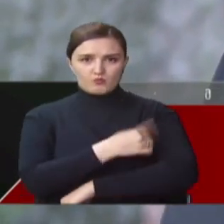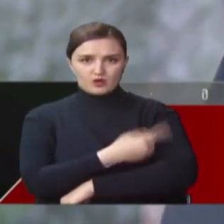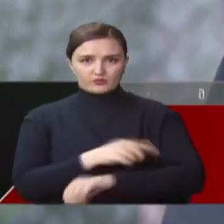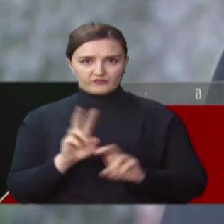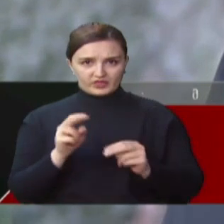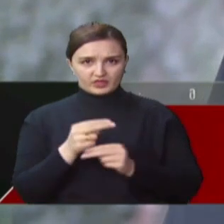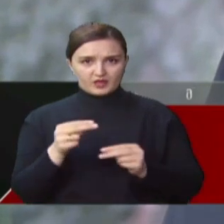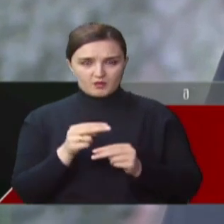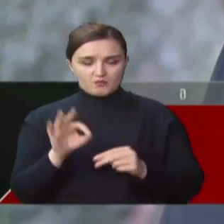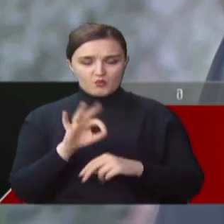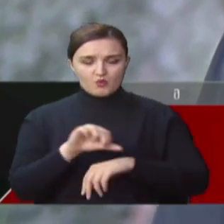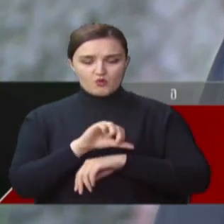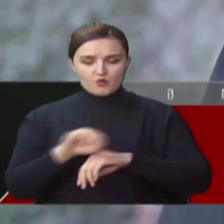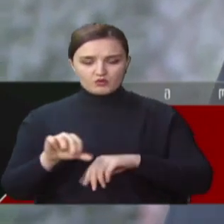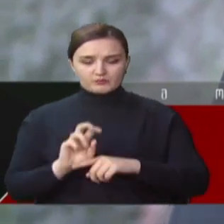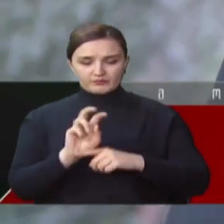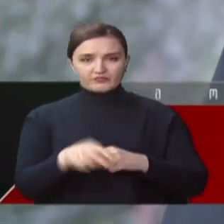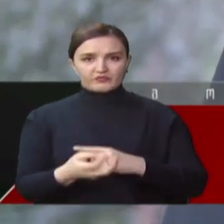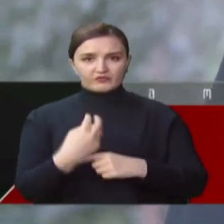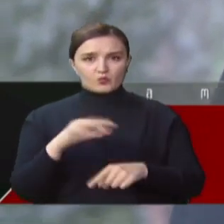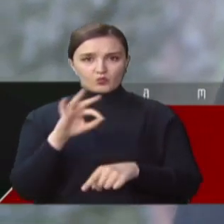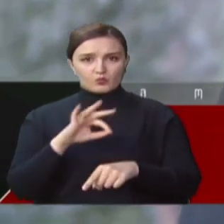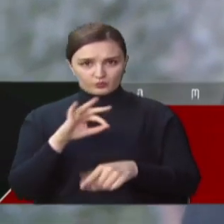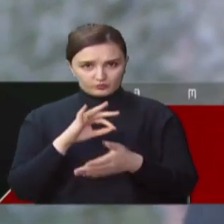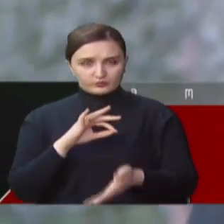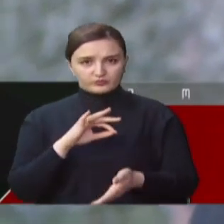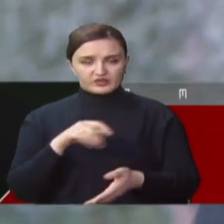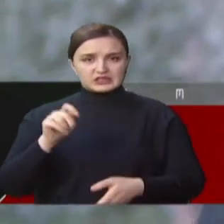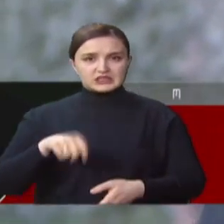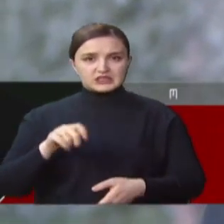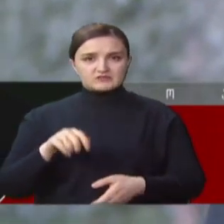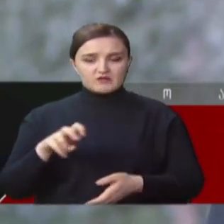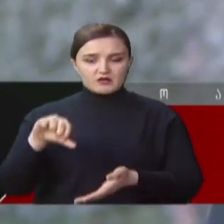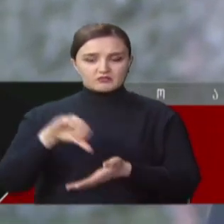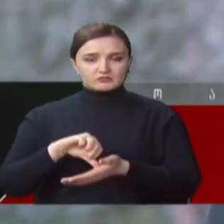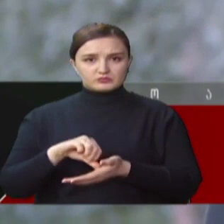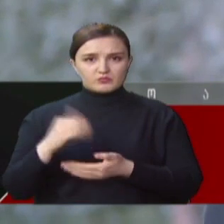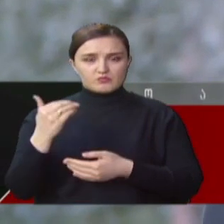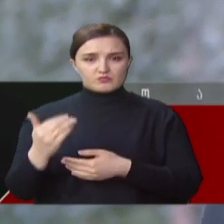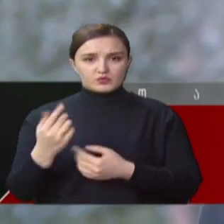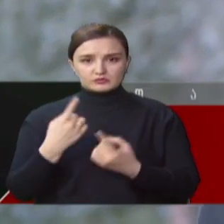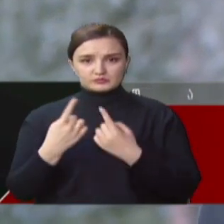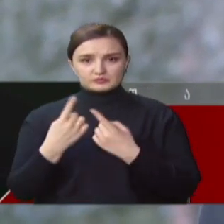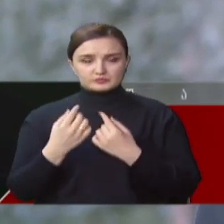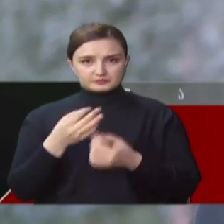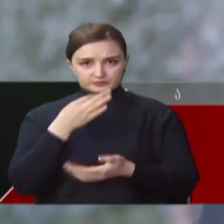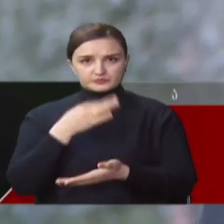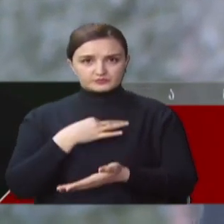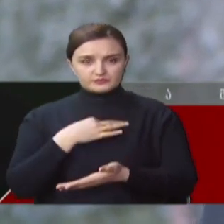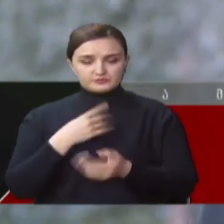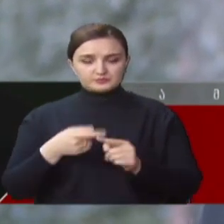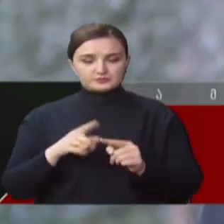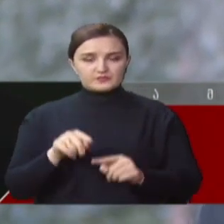დაკავშირებით. ვისაუბრეთ და როგორც ცხინვალის წარმომადგენლობა, საოკუპაციო რეჟიმის წარმომადგენლობა დაგვიდასტურეს,